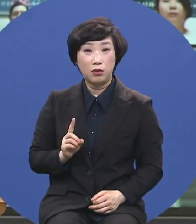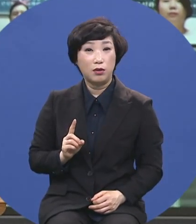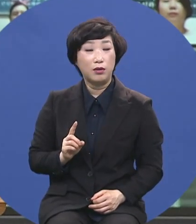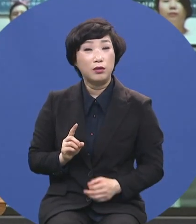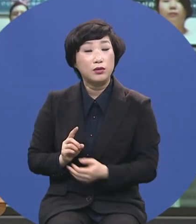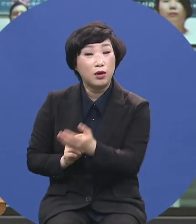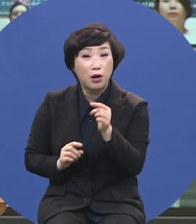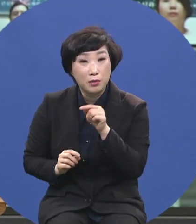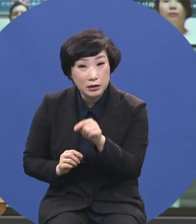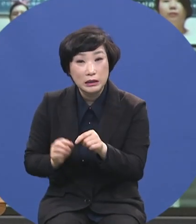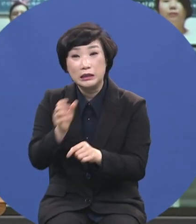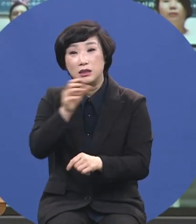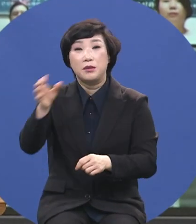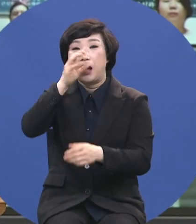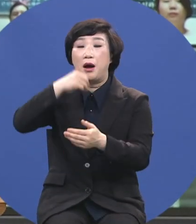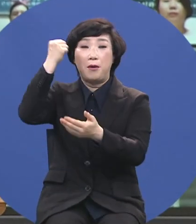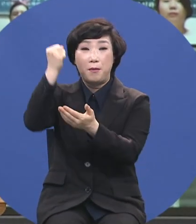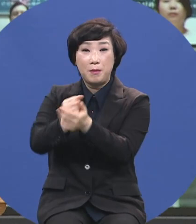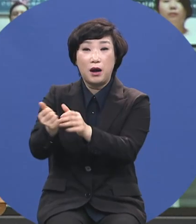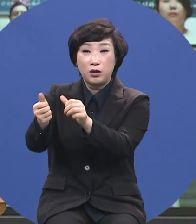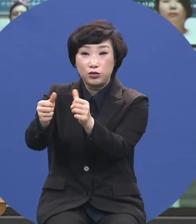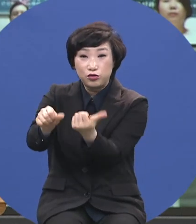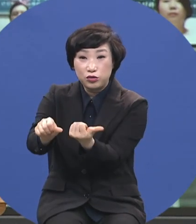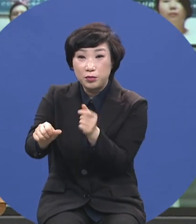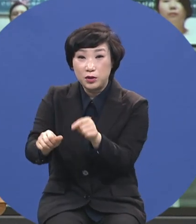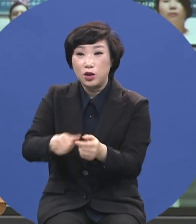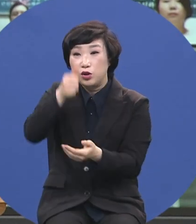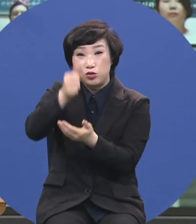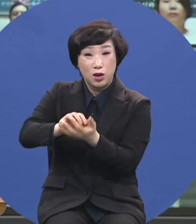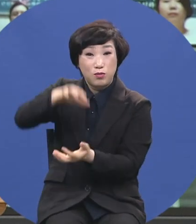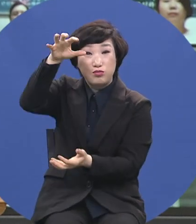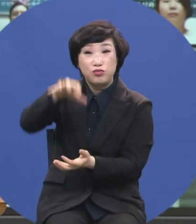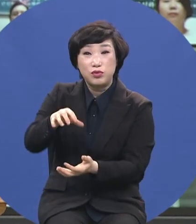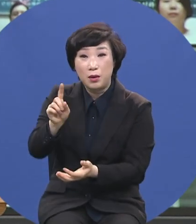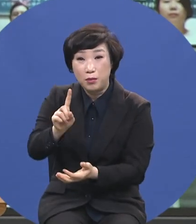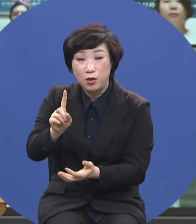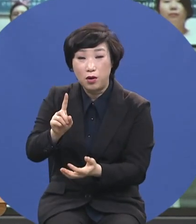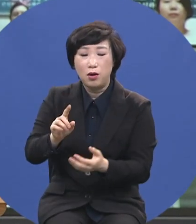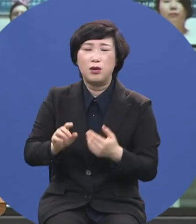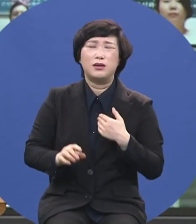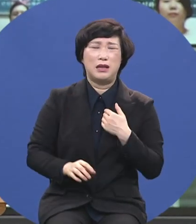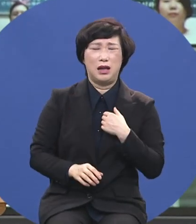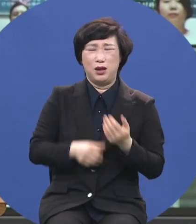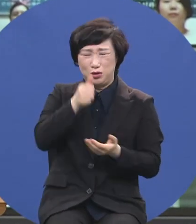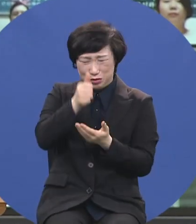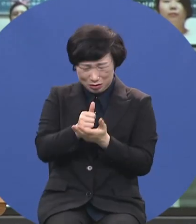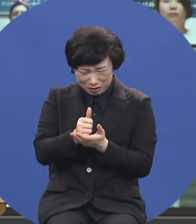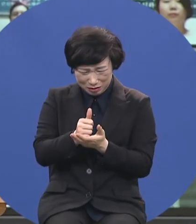그 십자가의 죽음의 죄의 분량은 내 죄요.